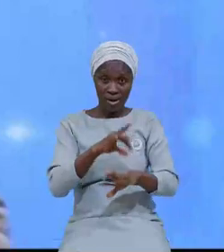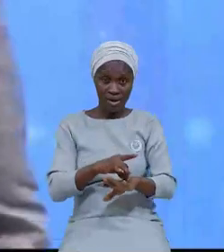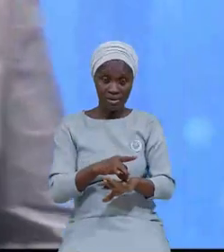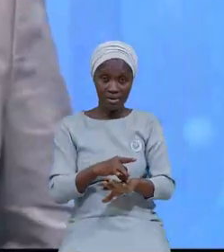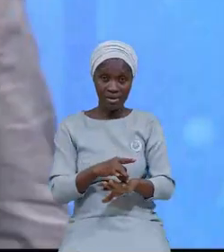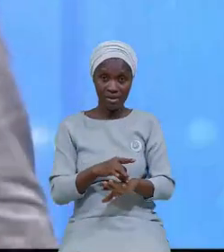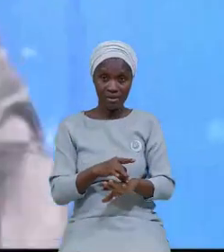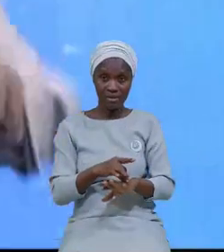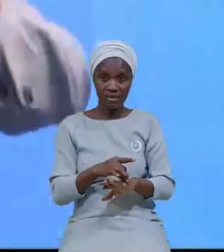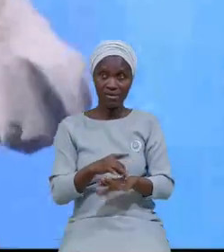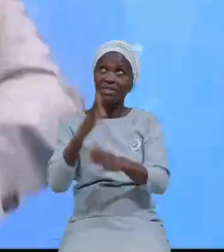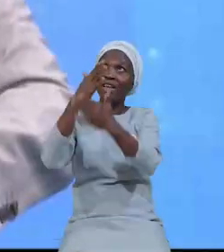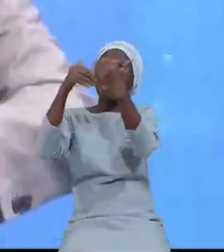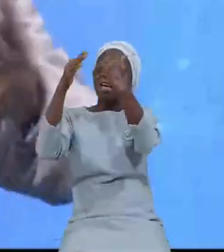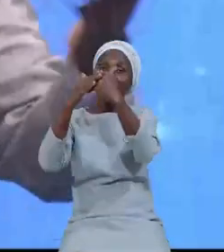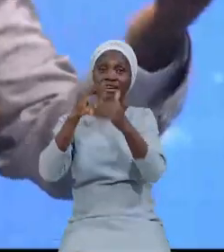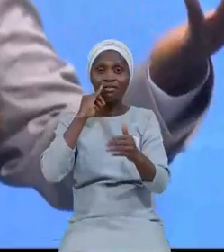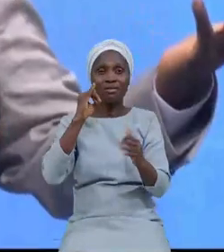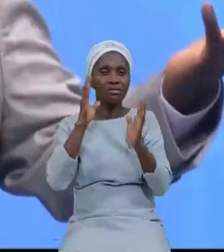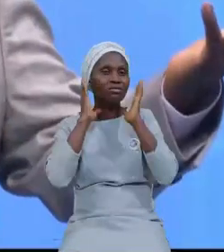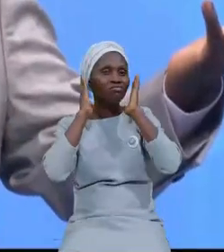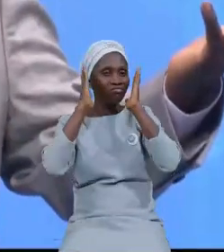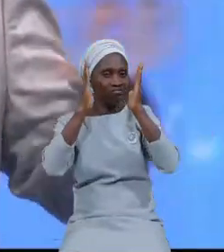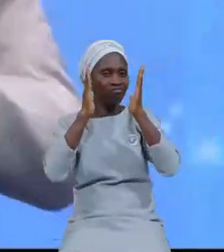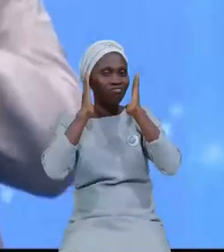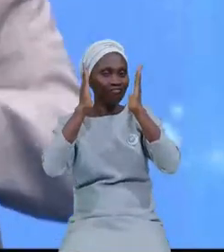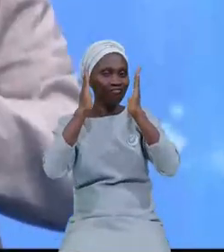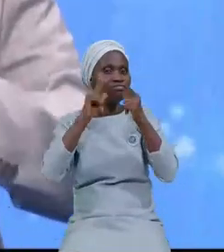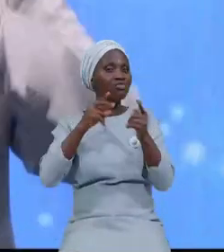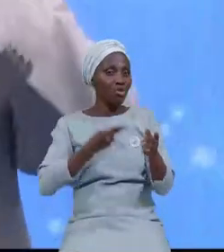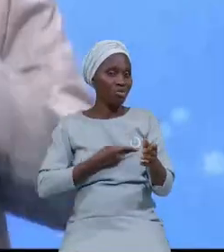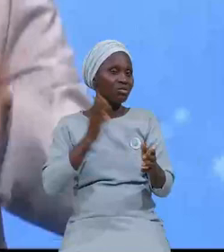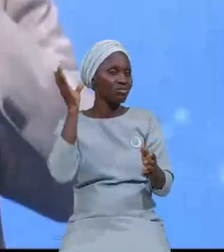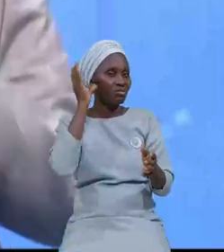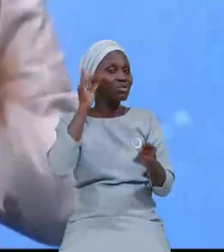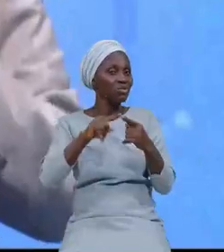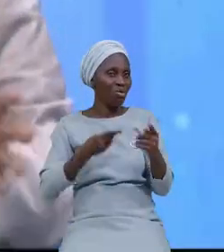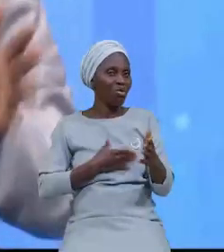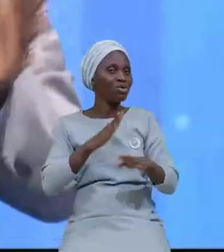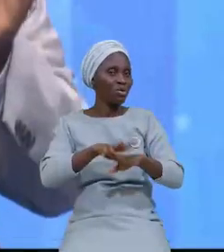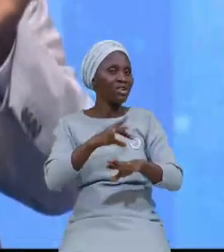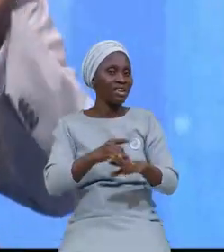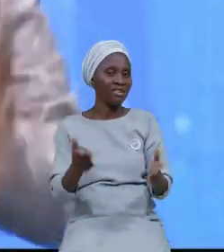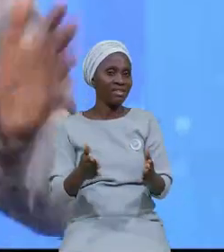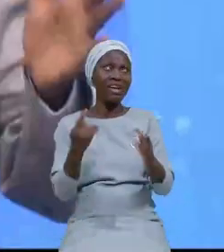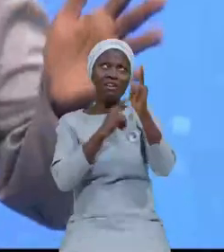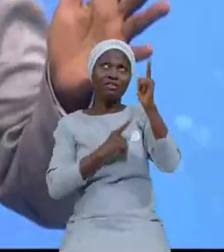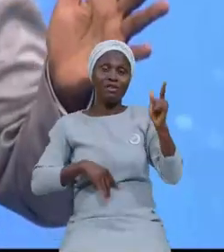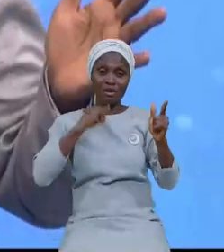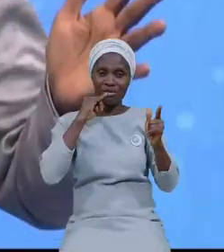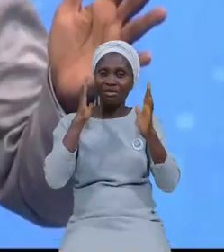terre le ciel nous écoute sur la terre le Seigneur est